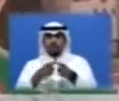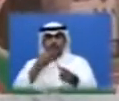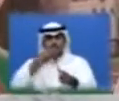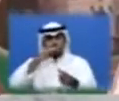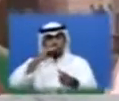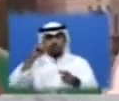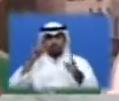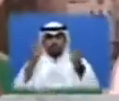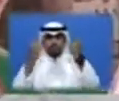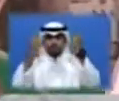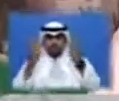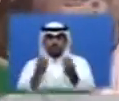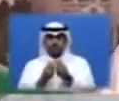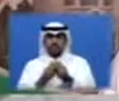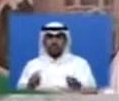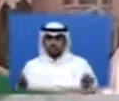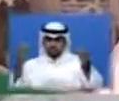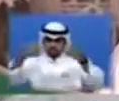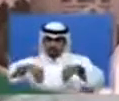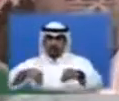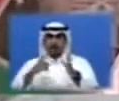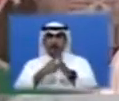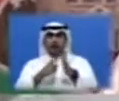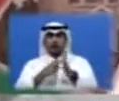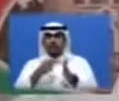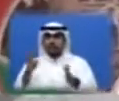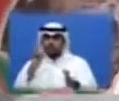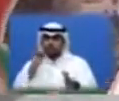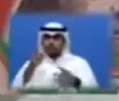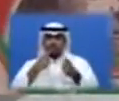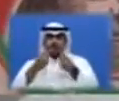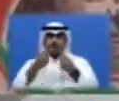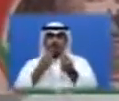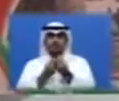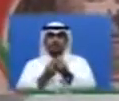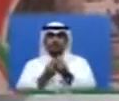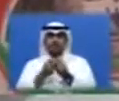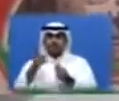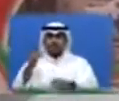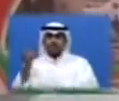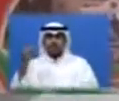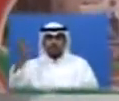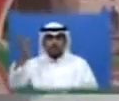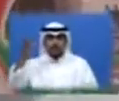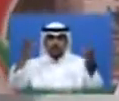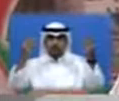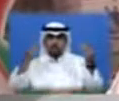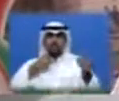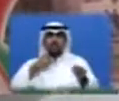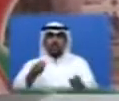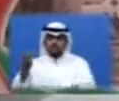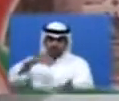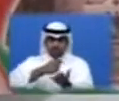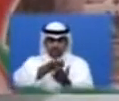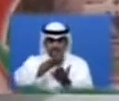مثمر، تم إضافة مطارات جديدة، تم إضافة قواعد بيانات جديدة، هذه كلها تخدم دول